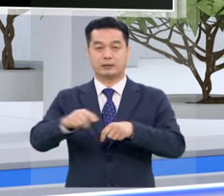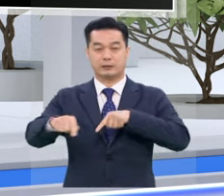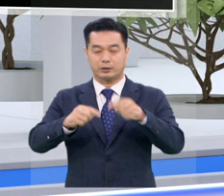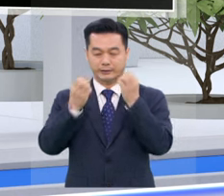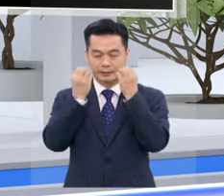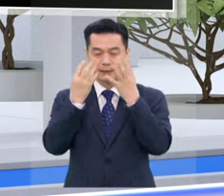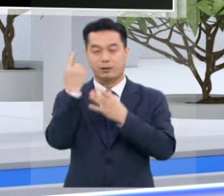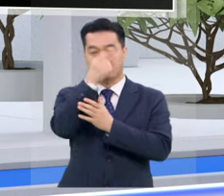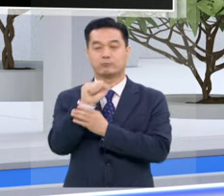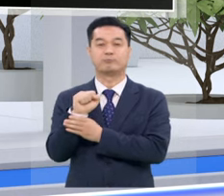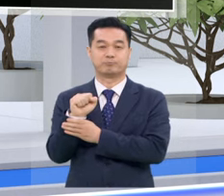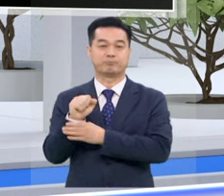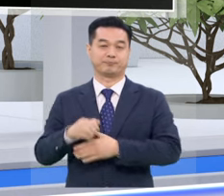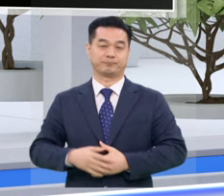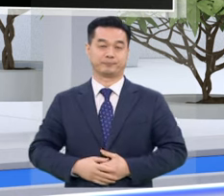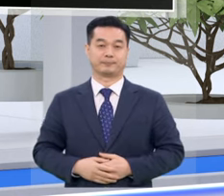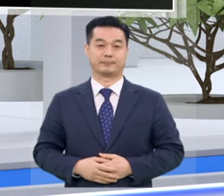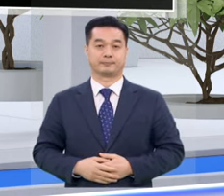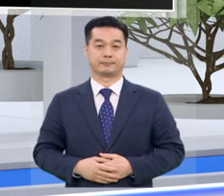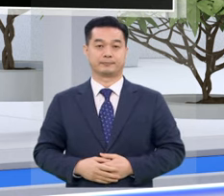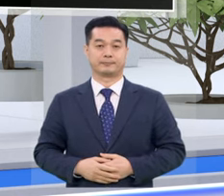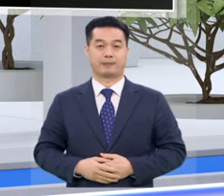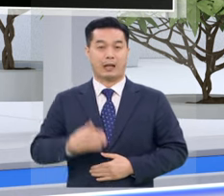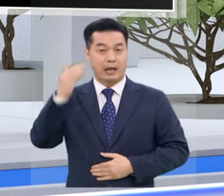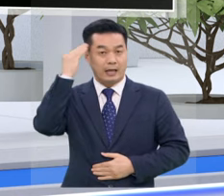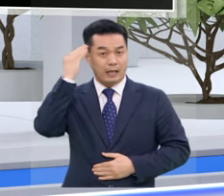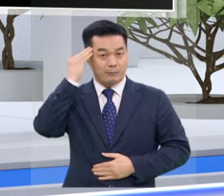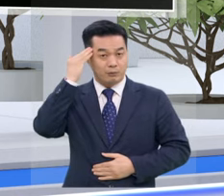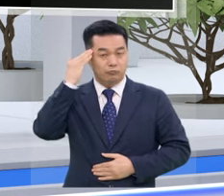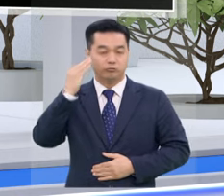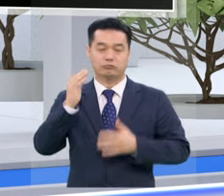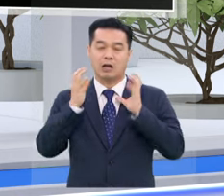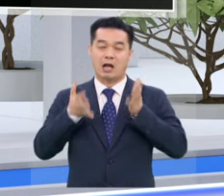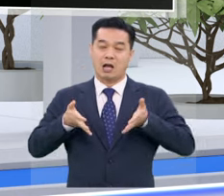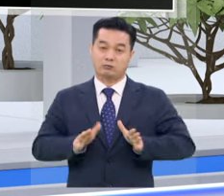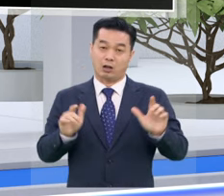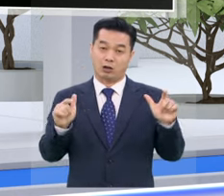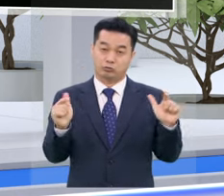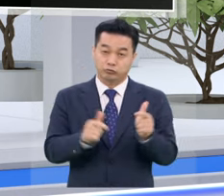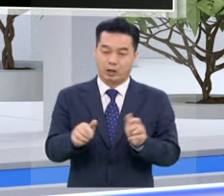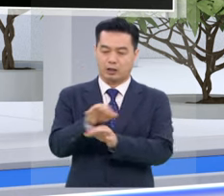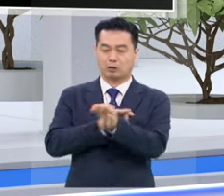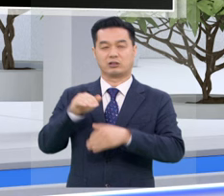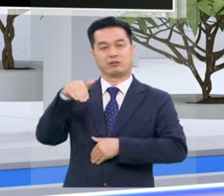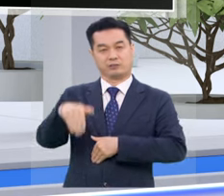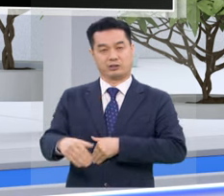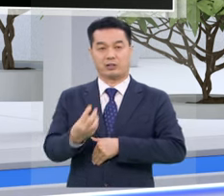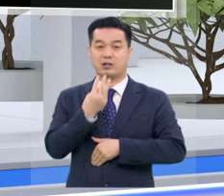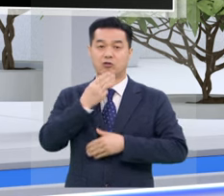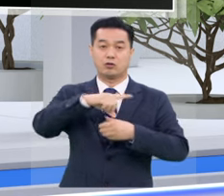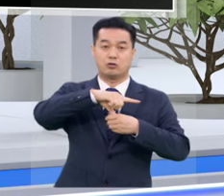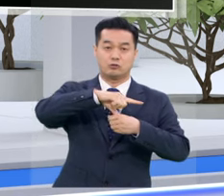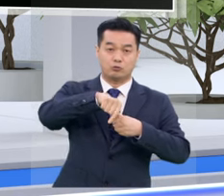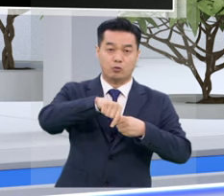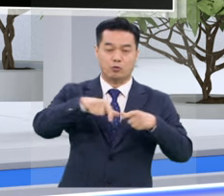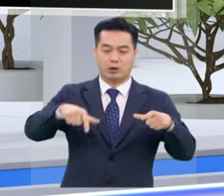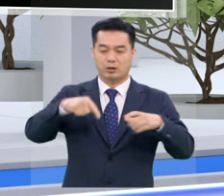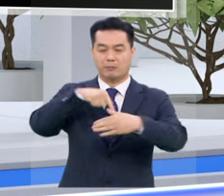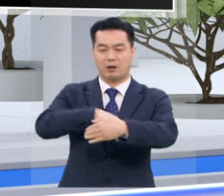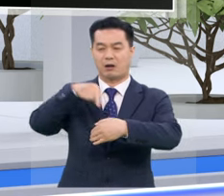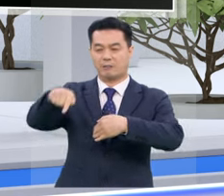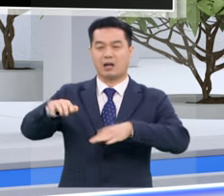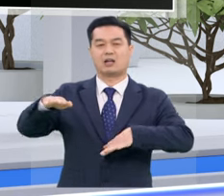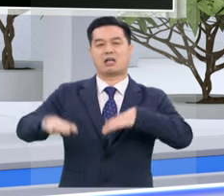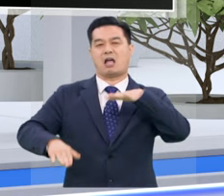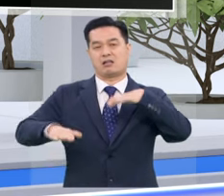신인입니다 대한민국은 현재 초 저출생 경기 침체 수도권과 비수도권의 격차 심화라는